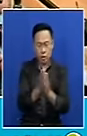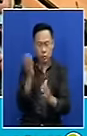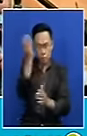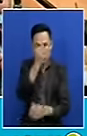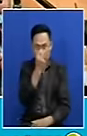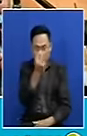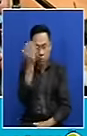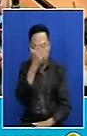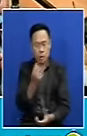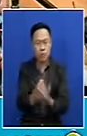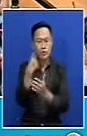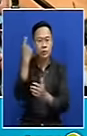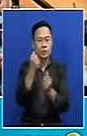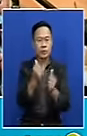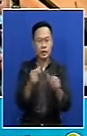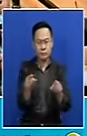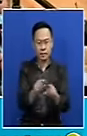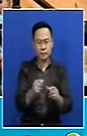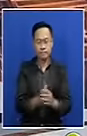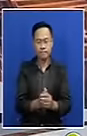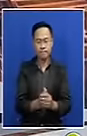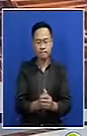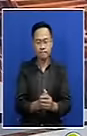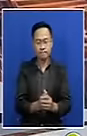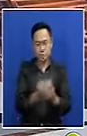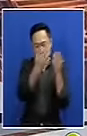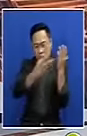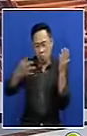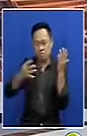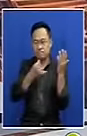จะส่งผลกับการท่องเที่ยวด้วยนะครับ ก็ให้มันดูสวยงามมากขึ้นนะครับแล้วก็ปลอดภัยด้วยนะครับ